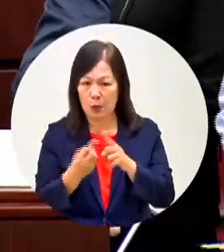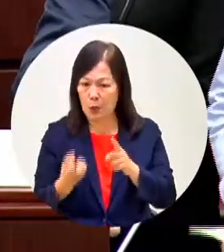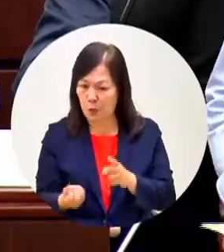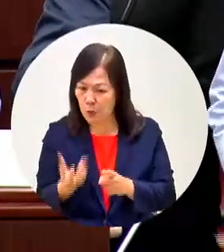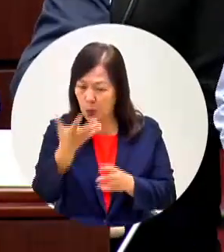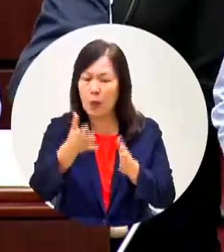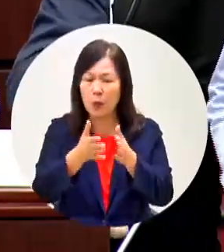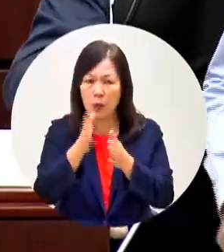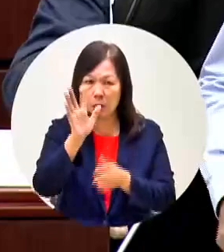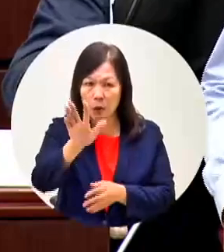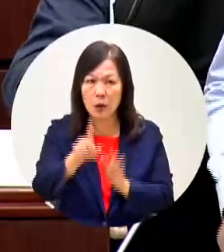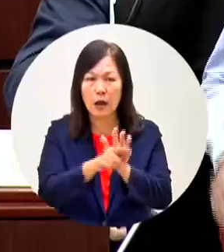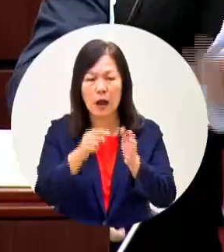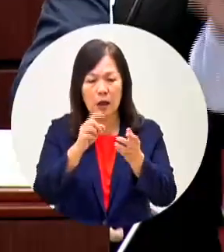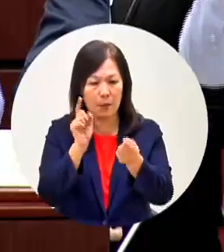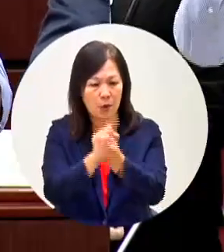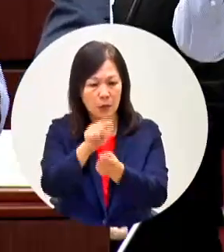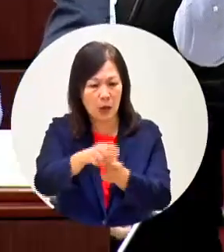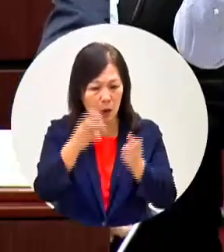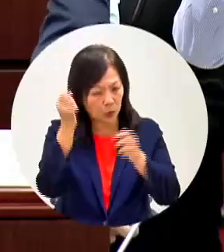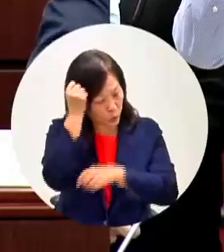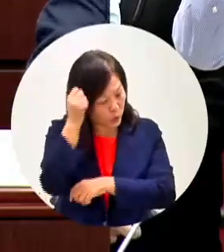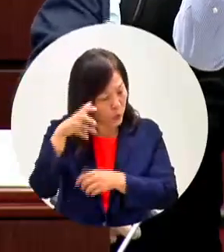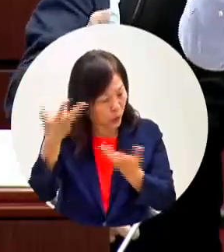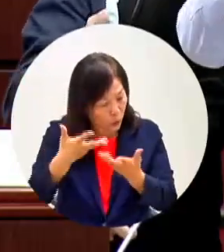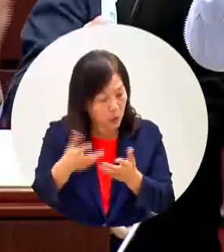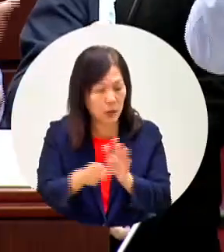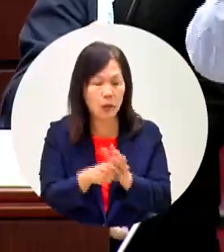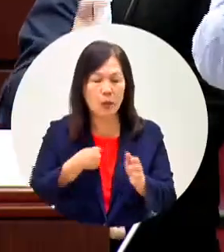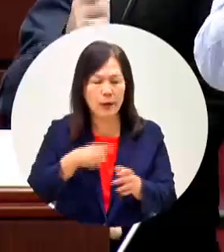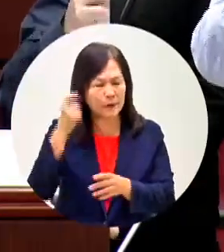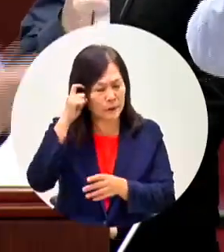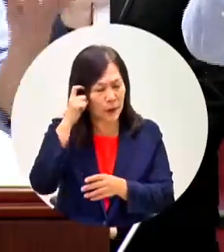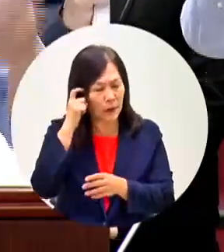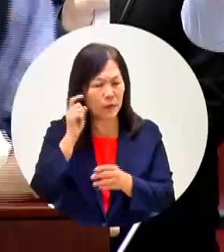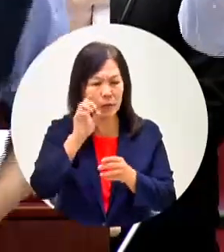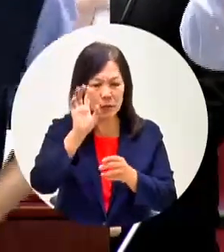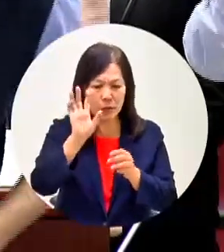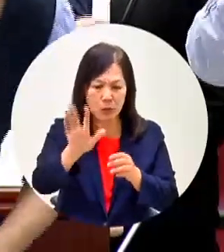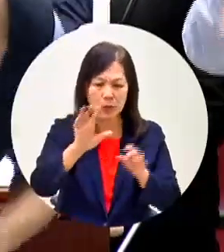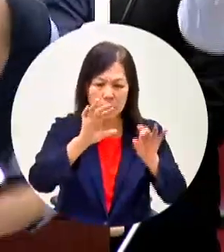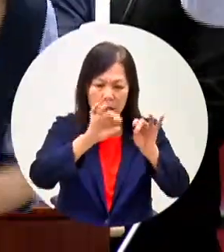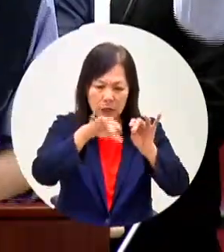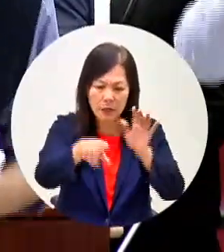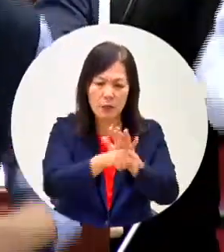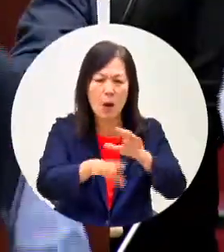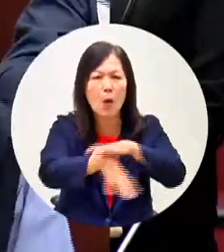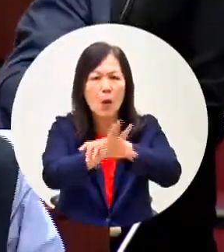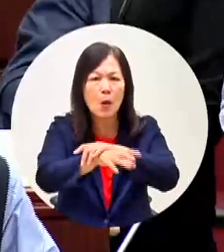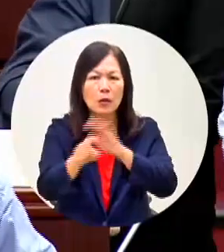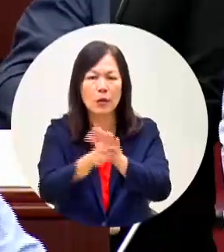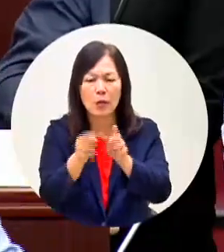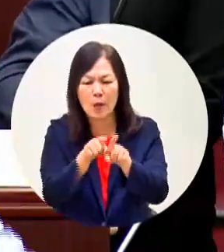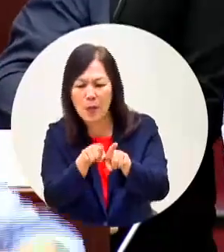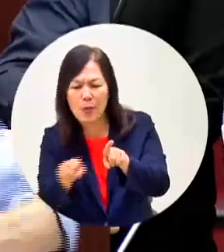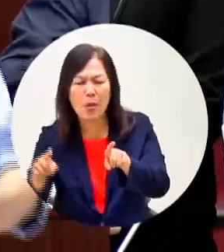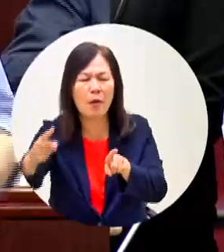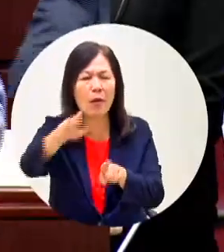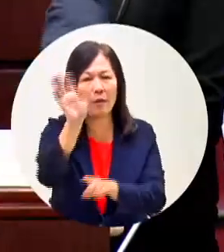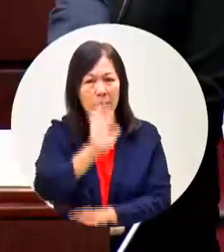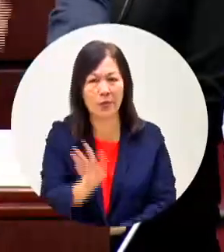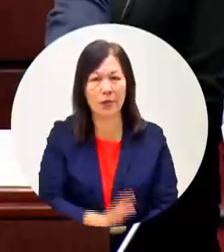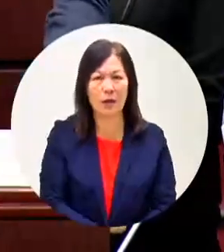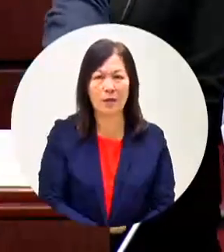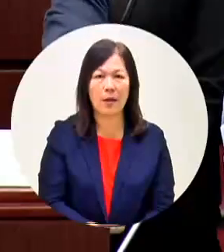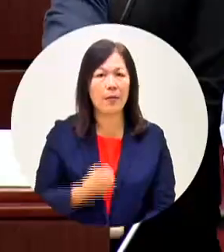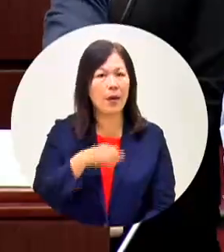题。我还在想闲置的空间，要提出一部分。 哪个空的边啊呀啦，来来来，我今麦个来建议，安尼好唔好啦？ 非常